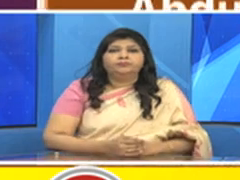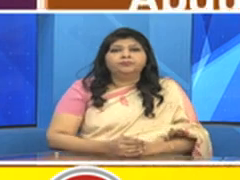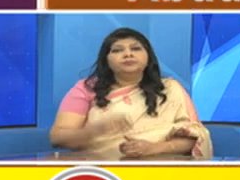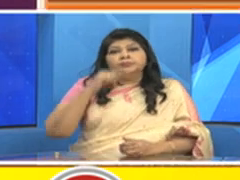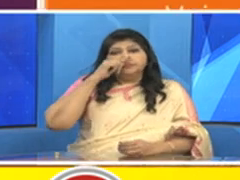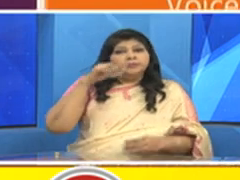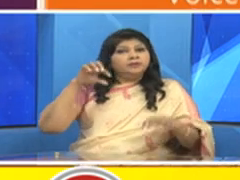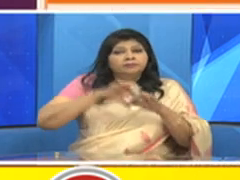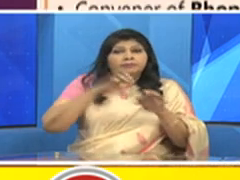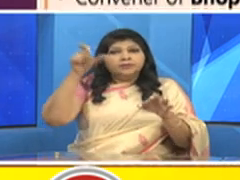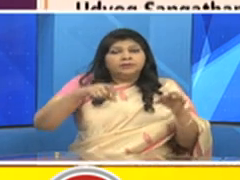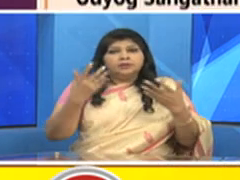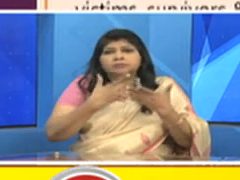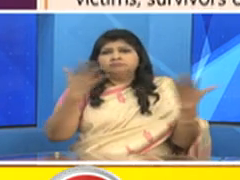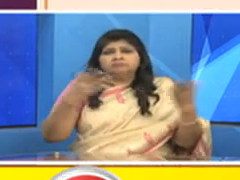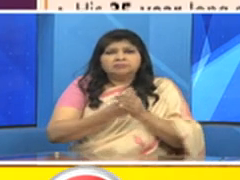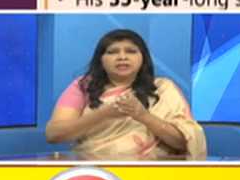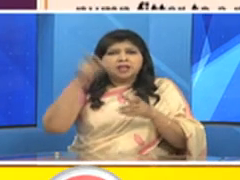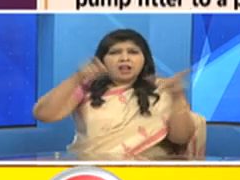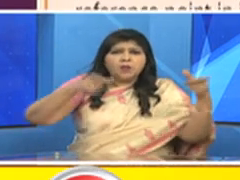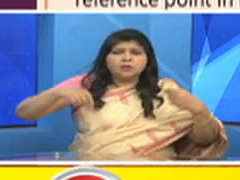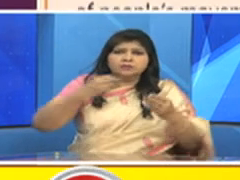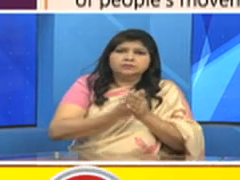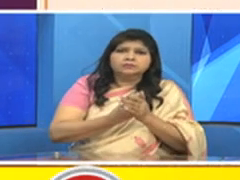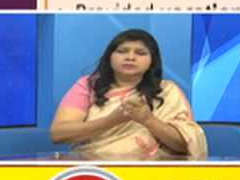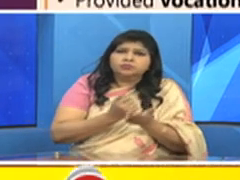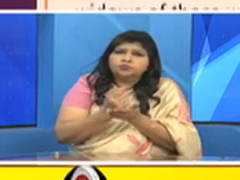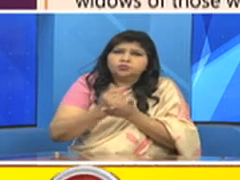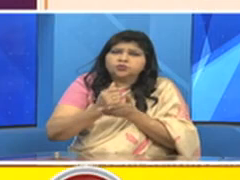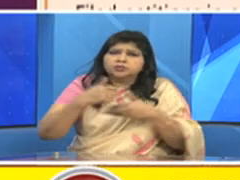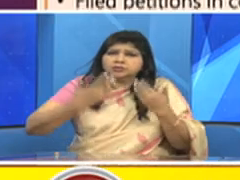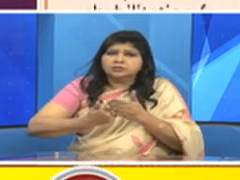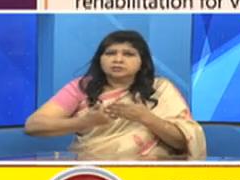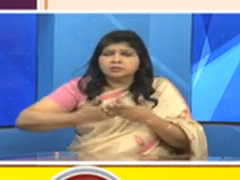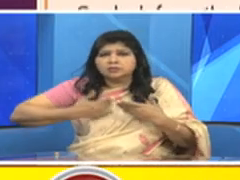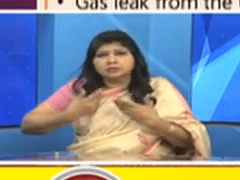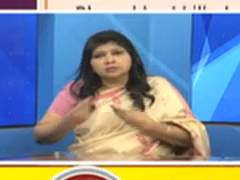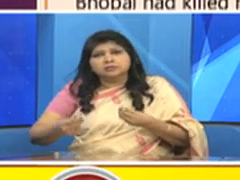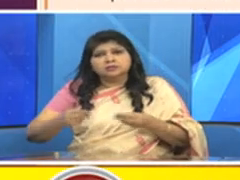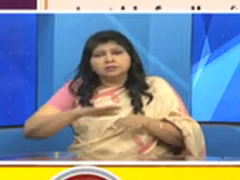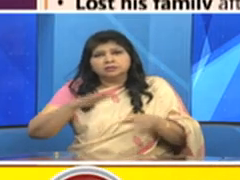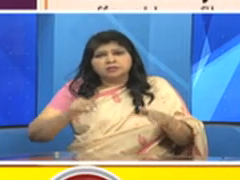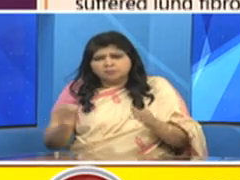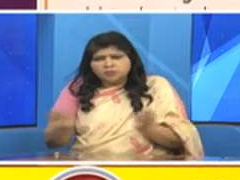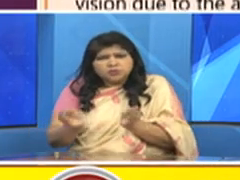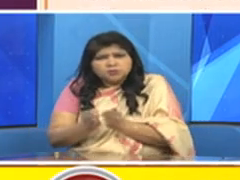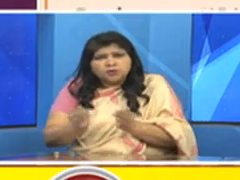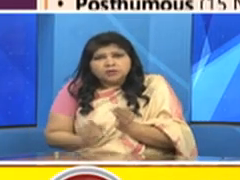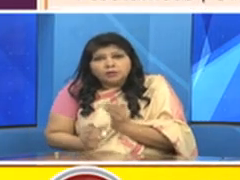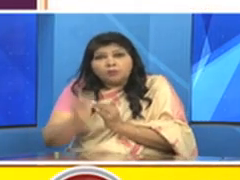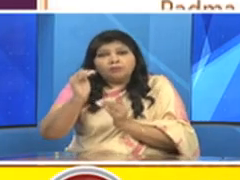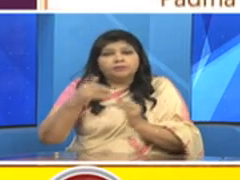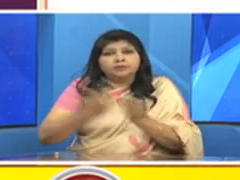सम्मान पाने वालों में से कई लोग ऐसे होते हैं जो परिश्रम की पराकाष्ठा कर जमीन से उठे हैं,